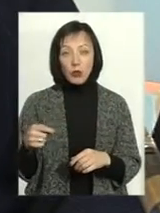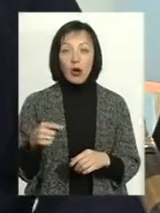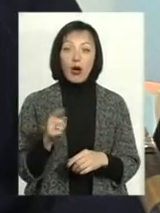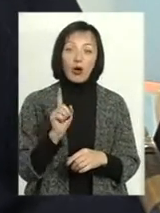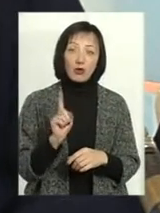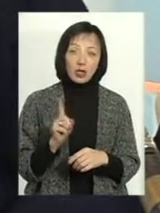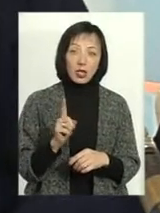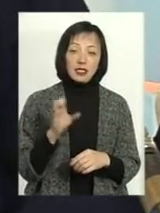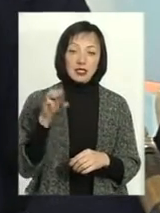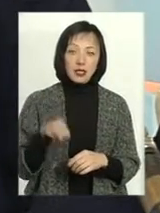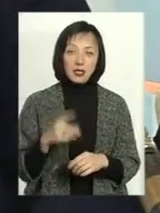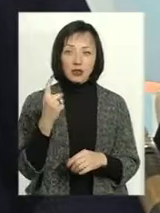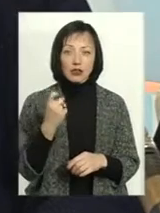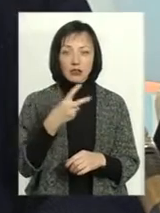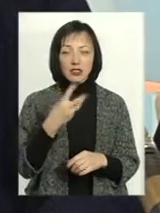хоча статті